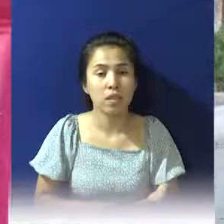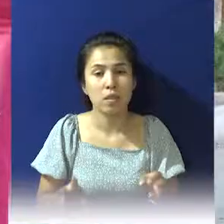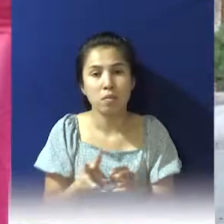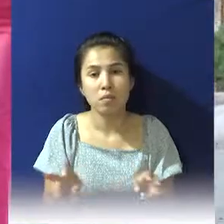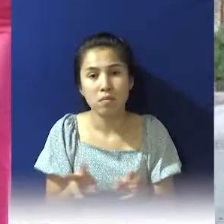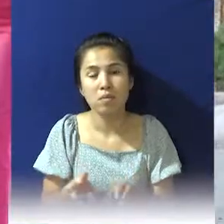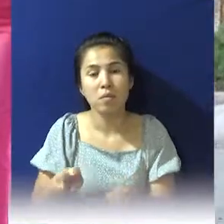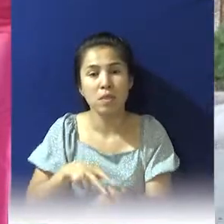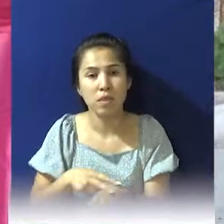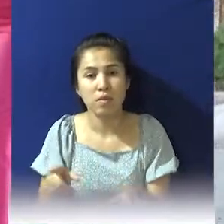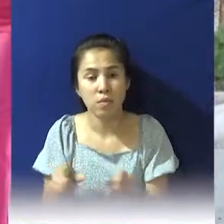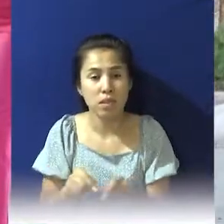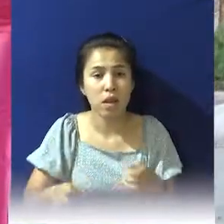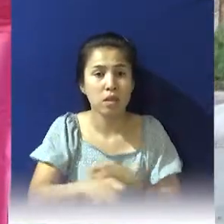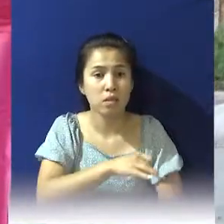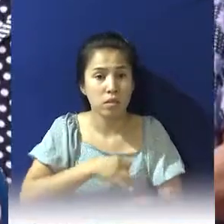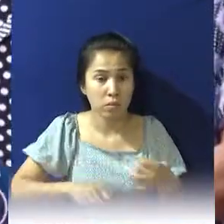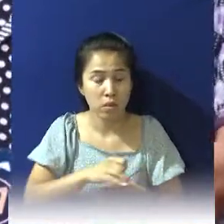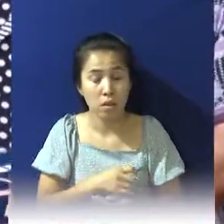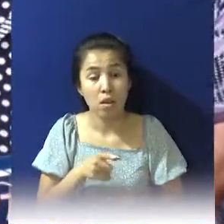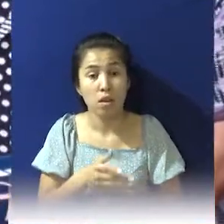их проблемы, насколько это возможно.